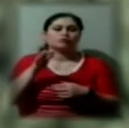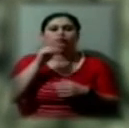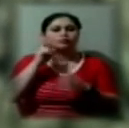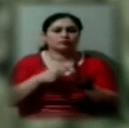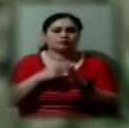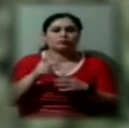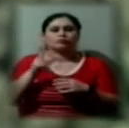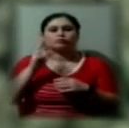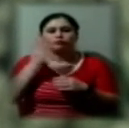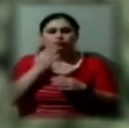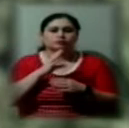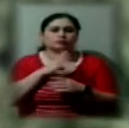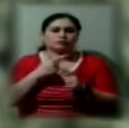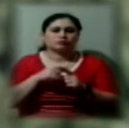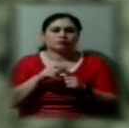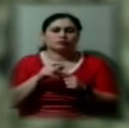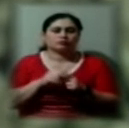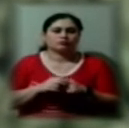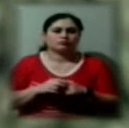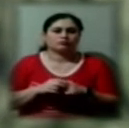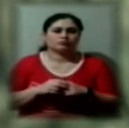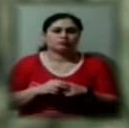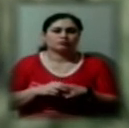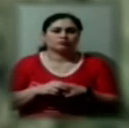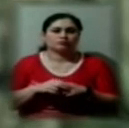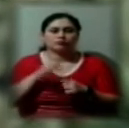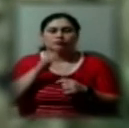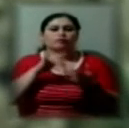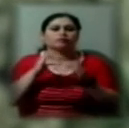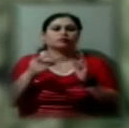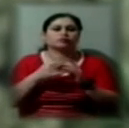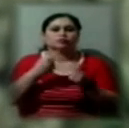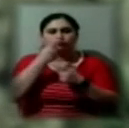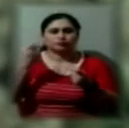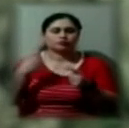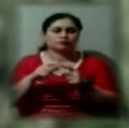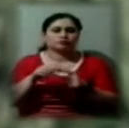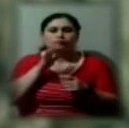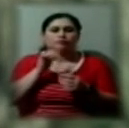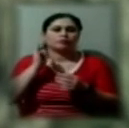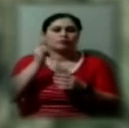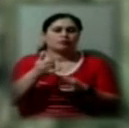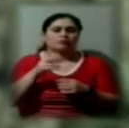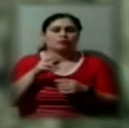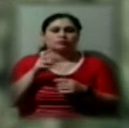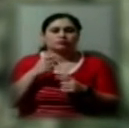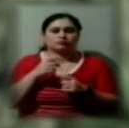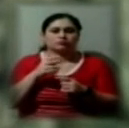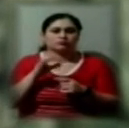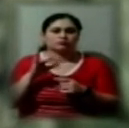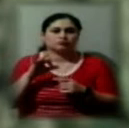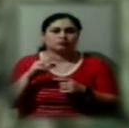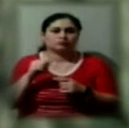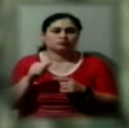вот в интернете, ну когда ее облили и там еще застрелили, Олежка тогда